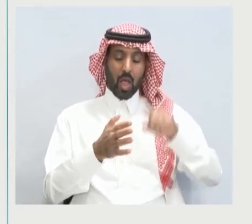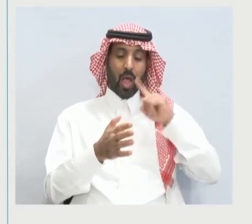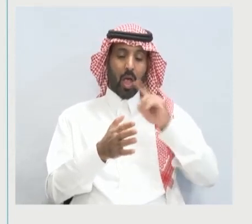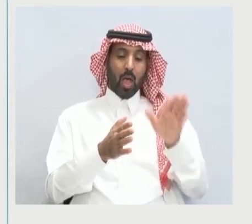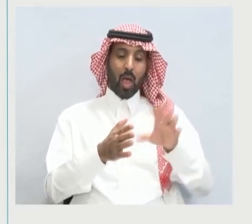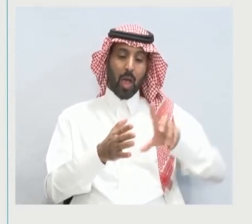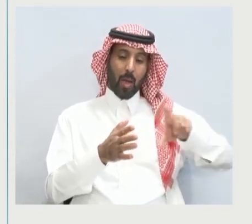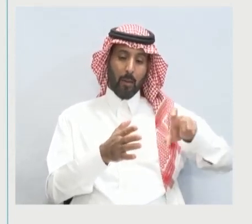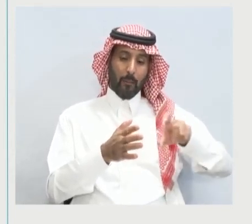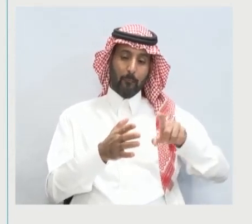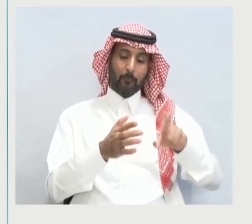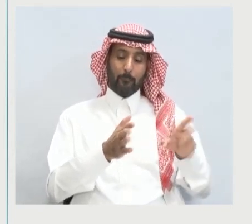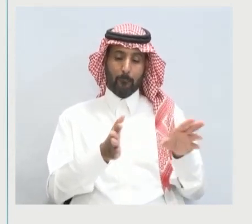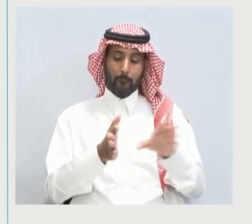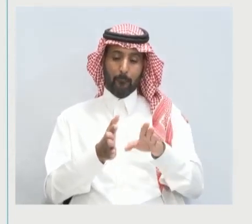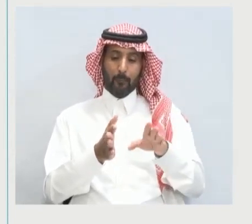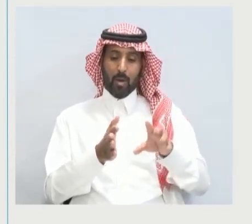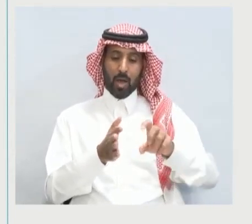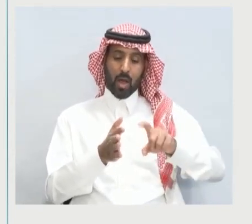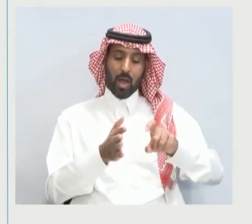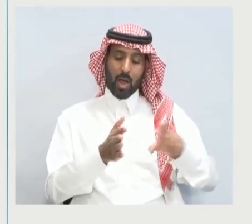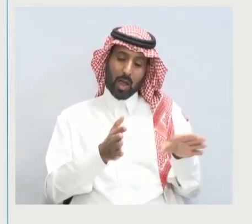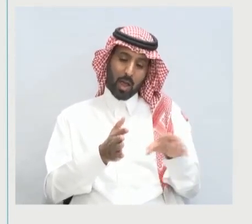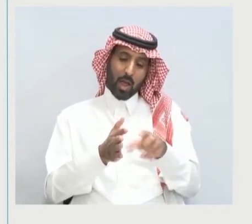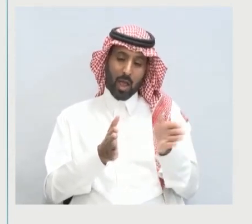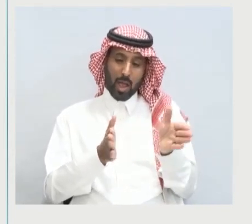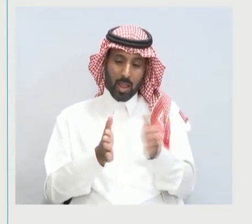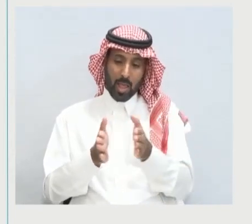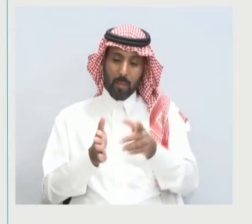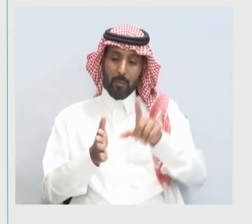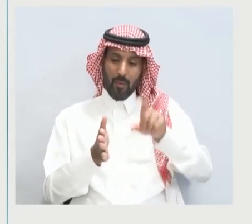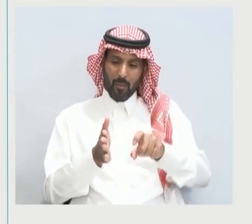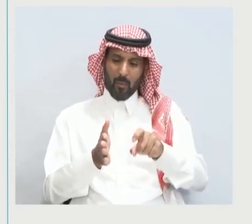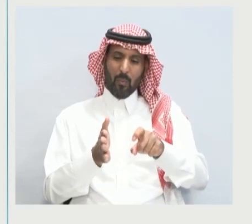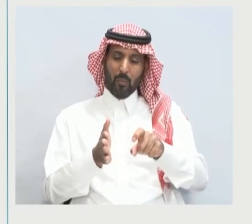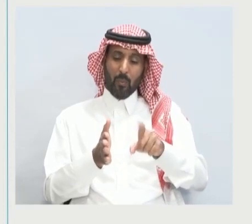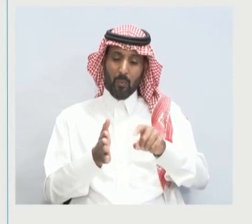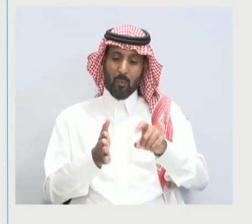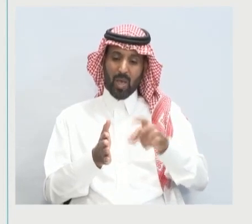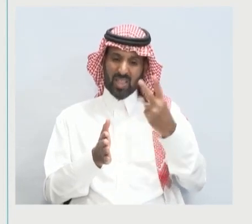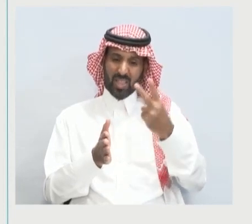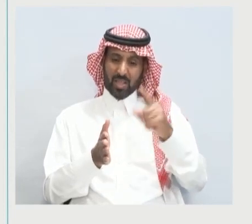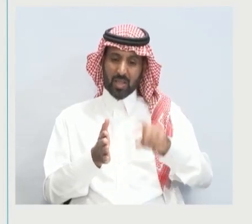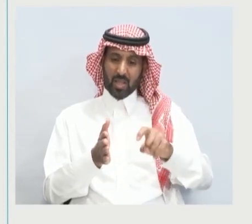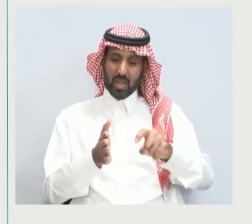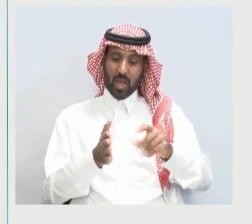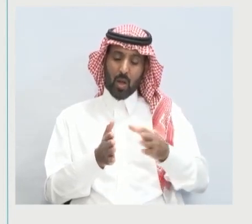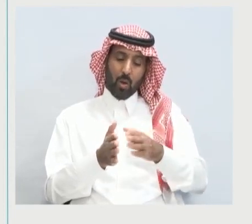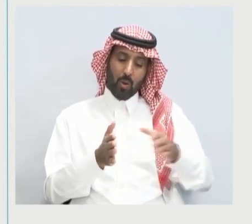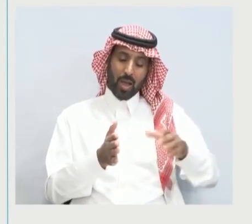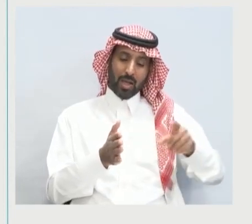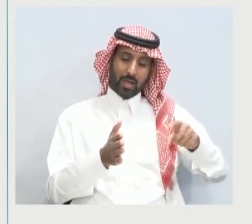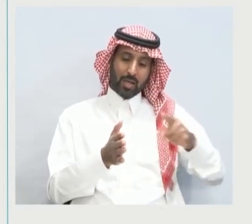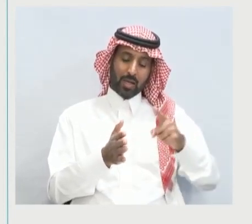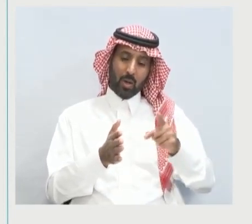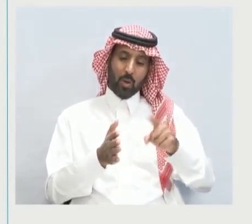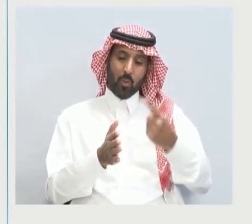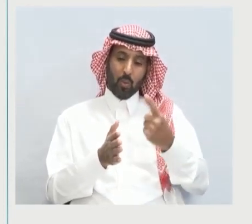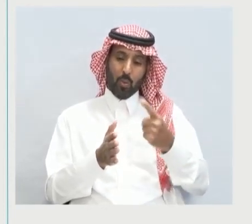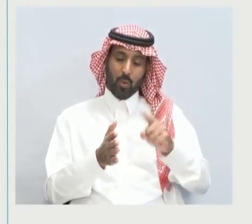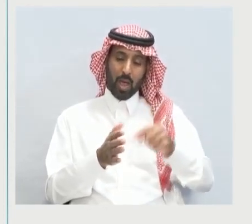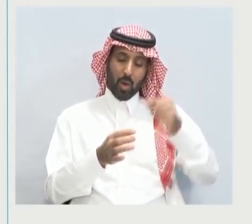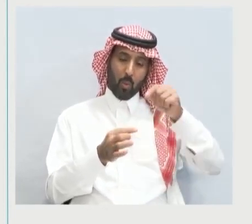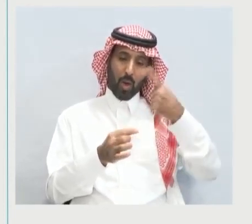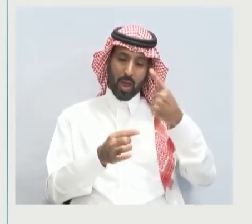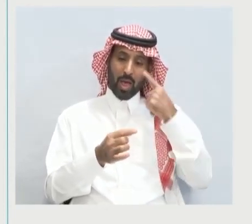بزر الفاره على الزر الفاره الايمن نضغط ضغطه مزدوج بزر الفاره الايسر او نضغط بزر الفاره الايمن على ورقه